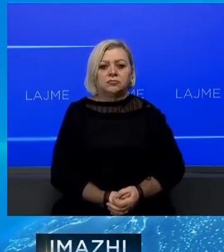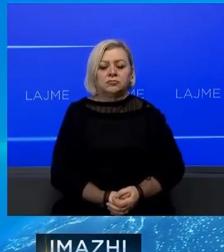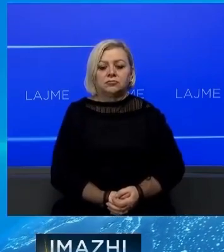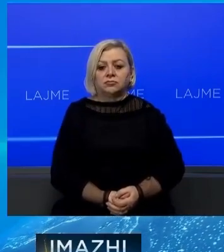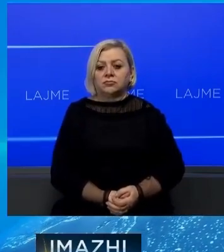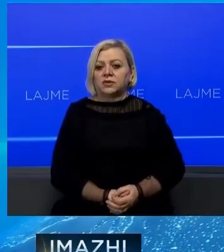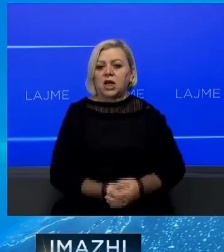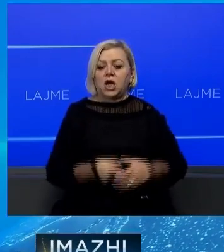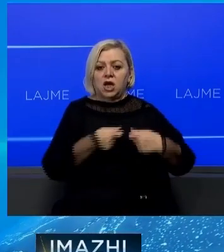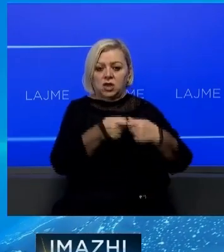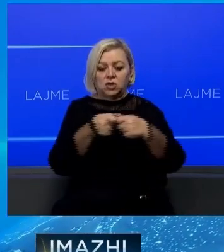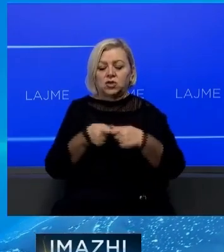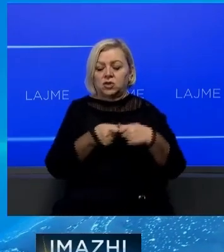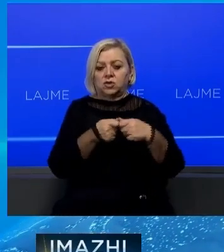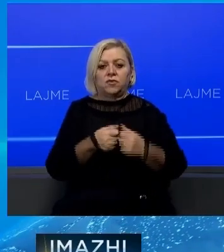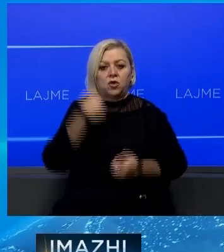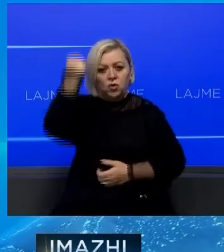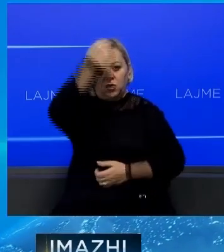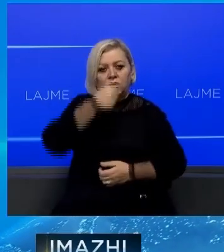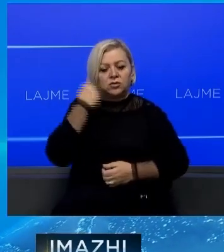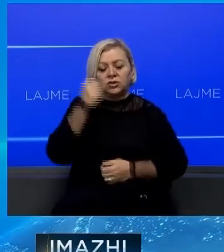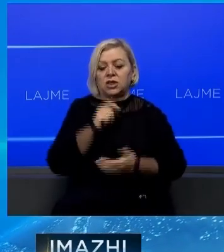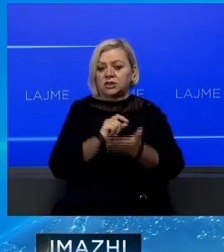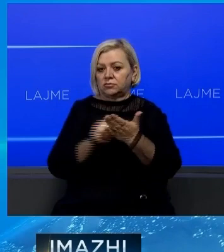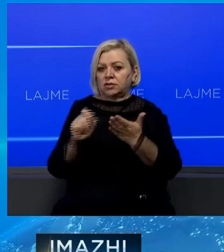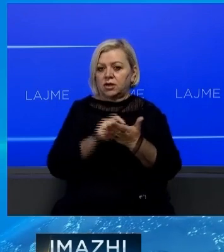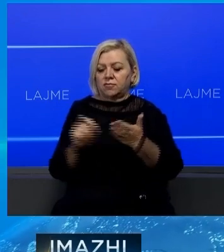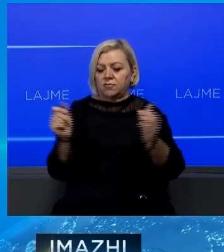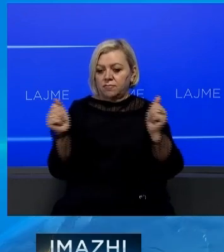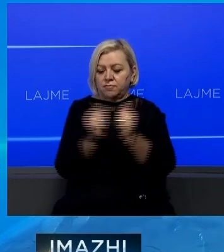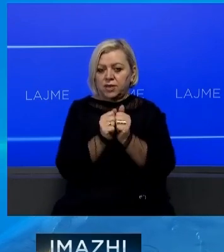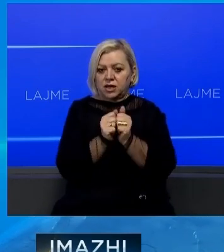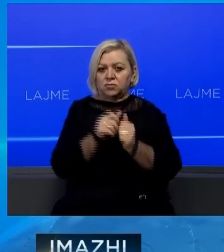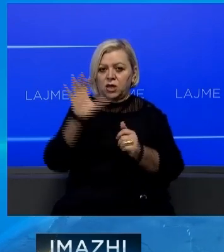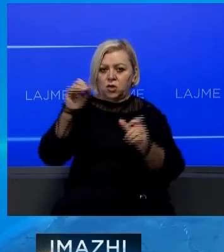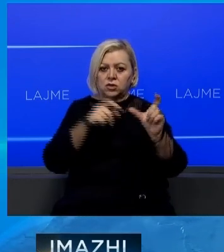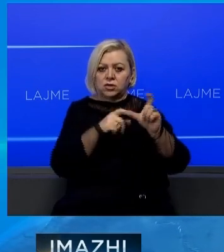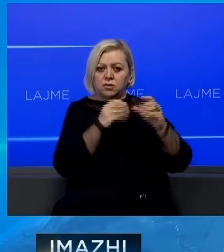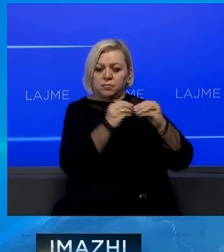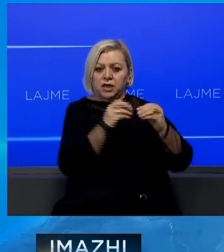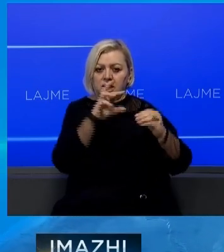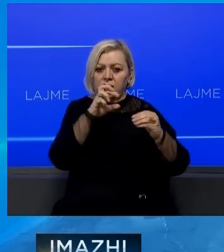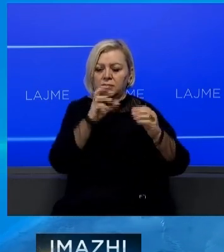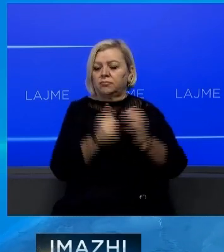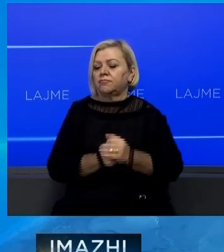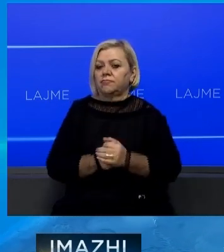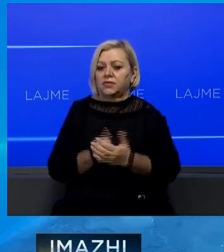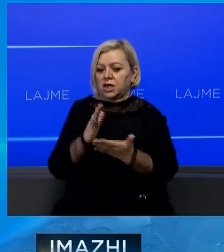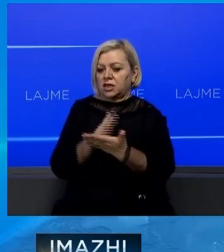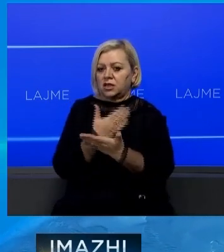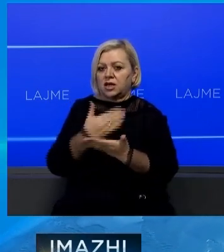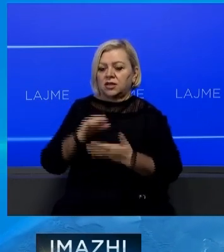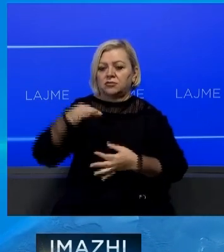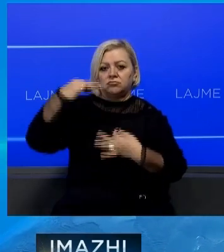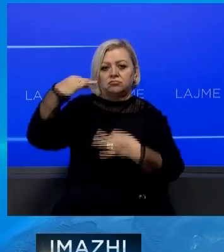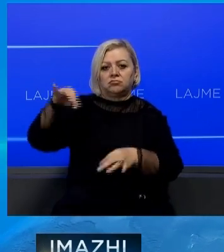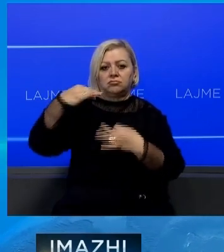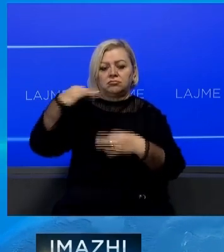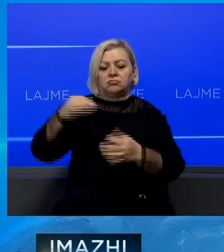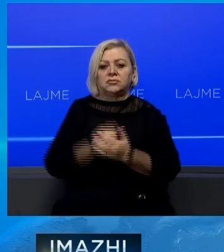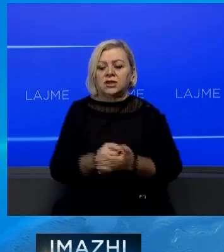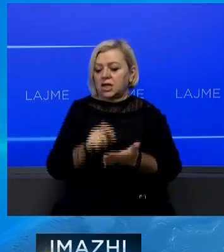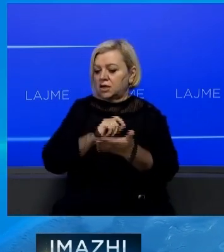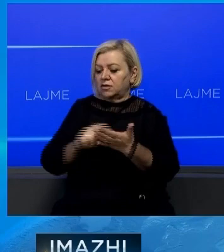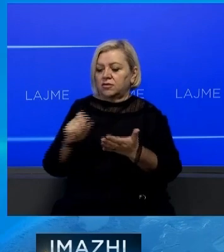E Asociacioni Gazetarve të Kosovës në bashkëpunim me misionin e OSB-së në Kosovë kanë bërë ndarjen e çmimeve vjetore për